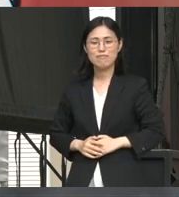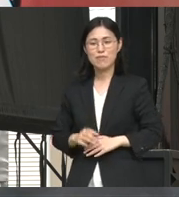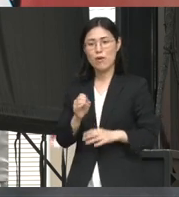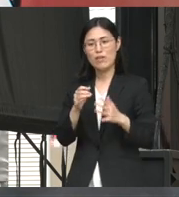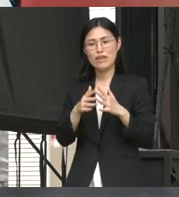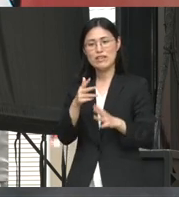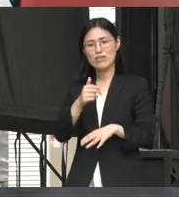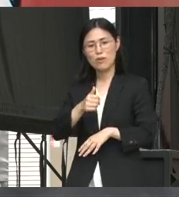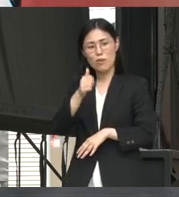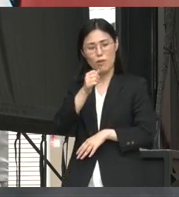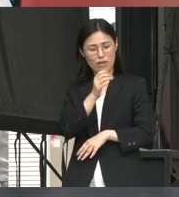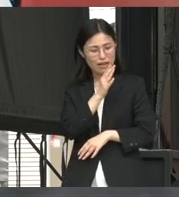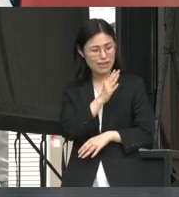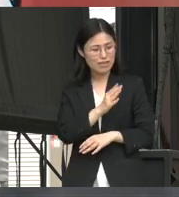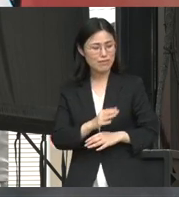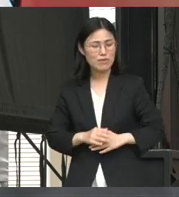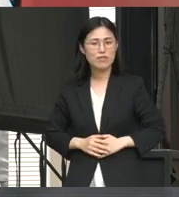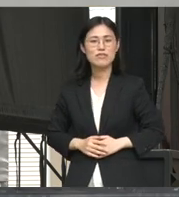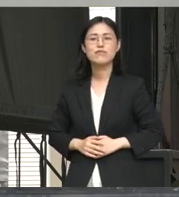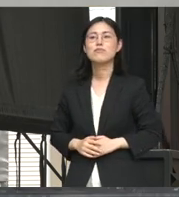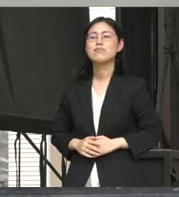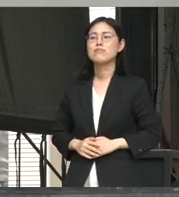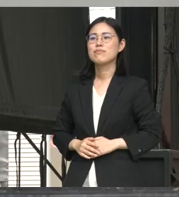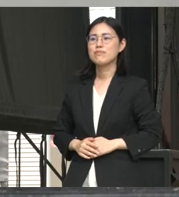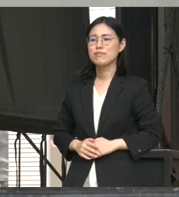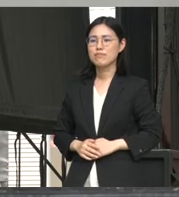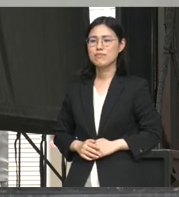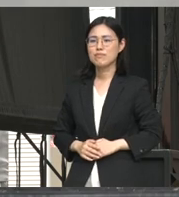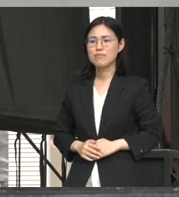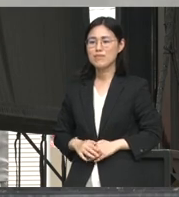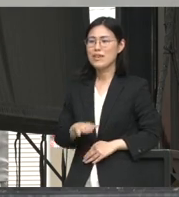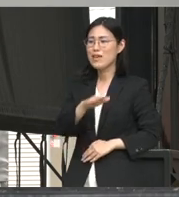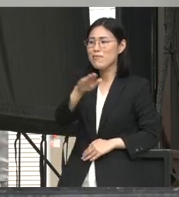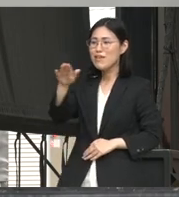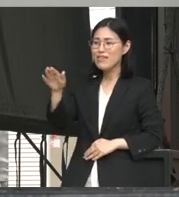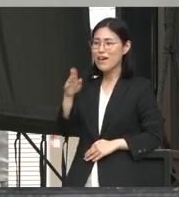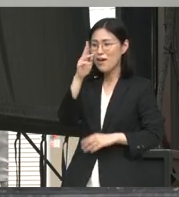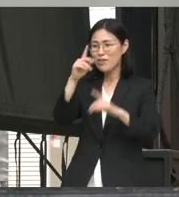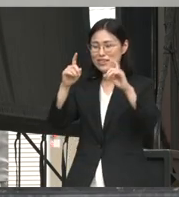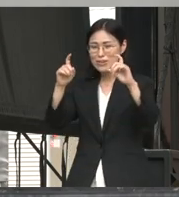長、よろしくお願いいたします。 皆さんこんにちは。